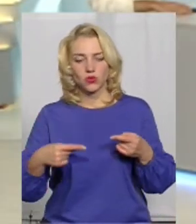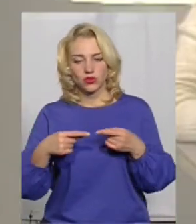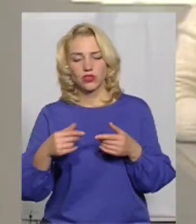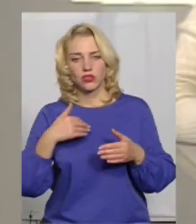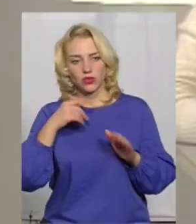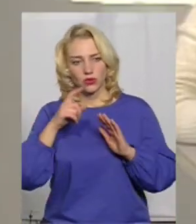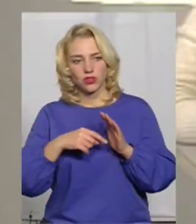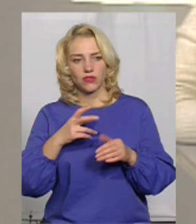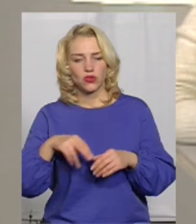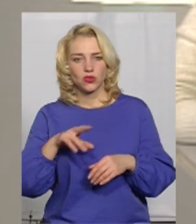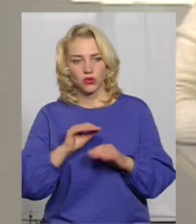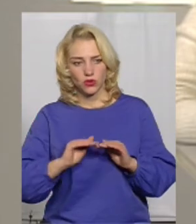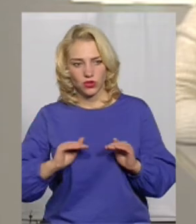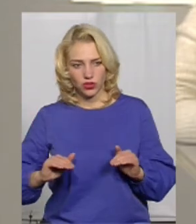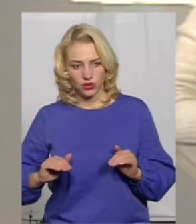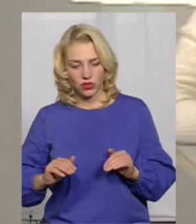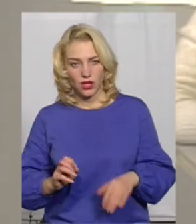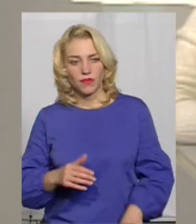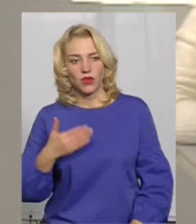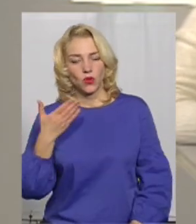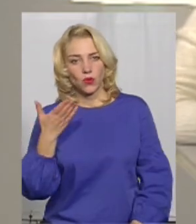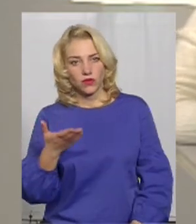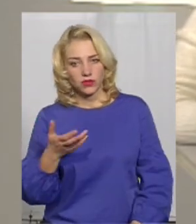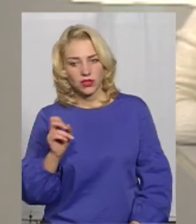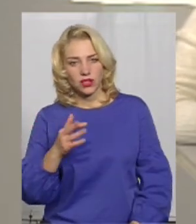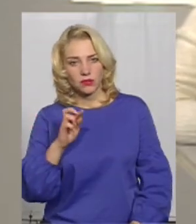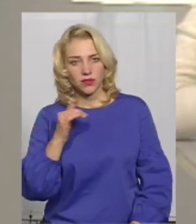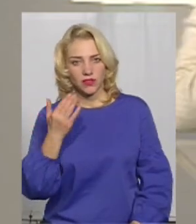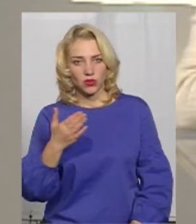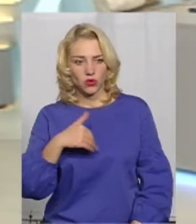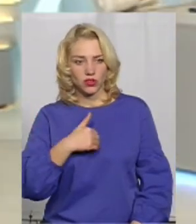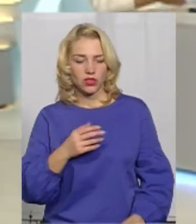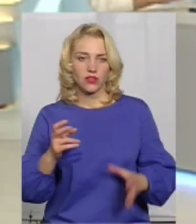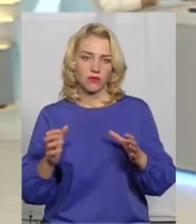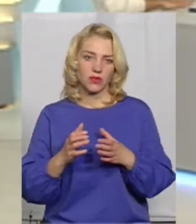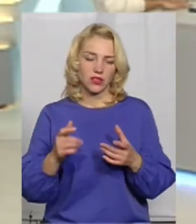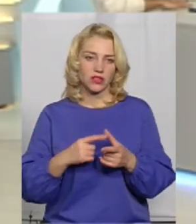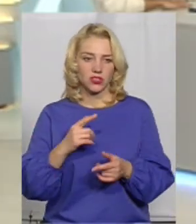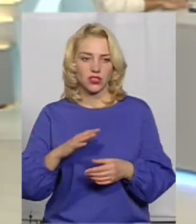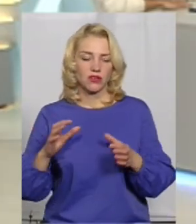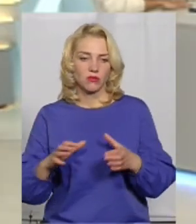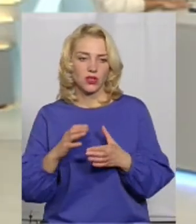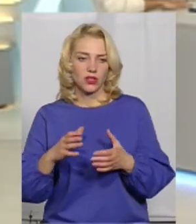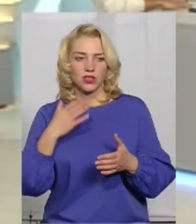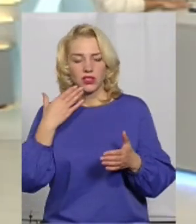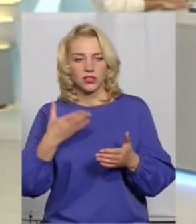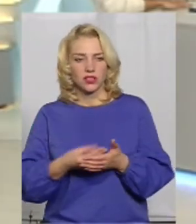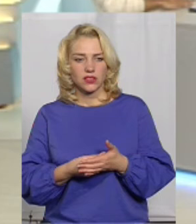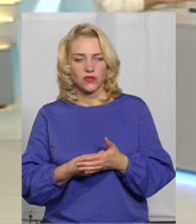рахунок діток. От як би хотіла би, чи вберегти, чи не вберегти свою Міланку